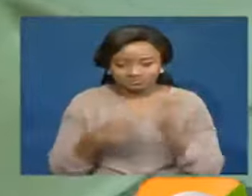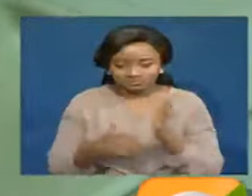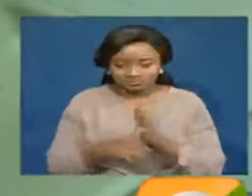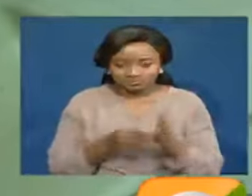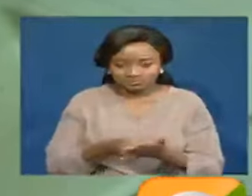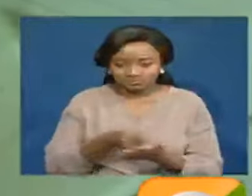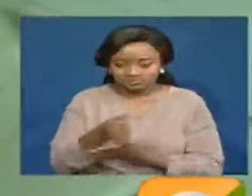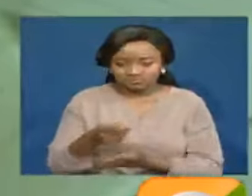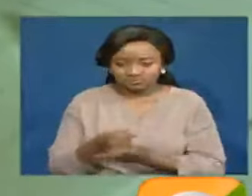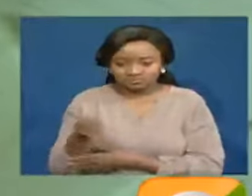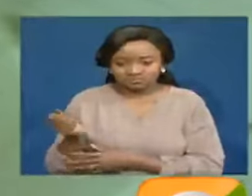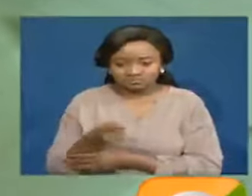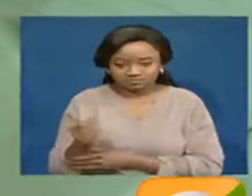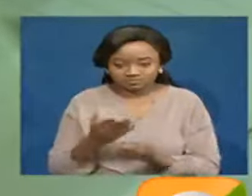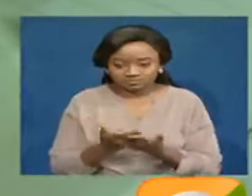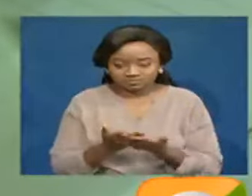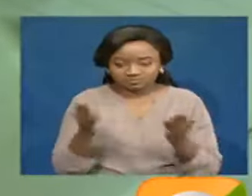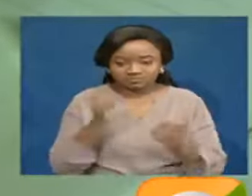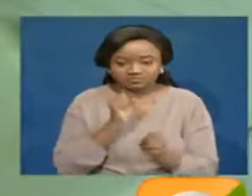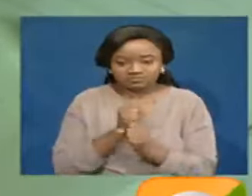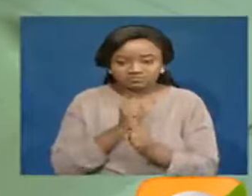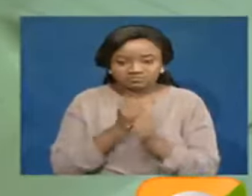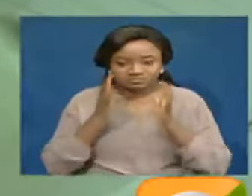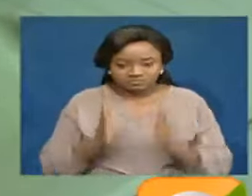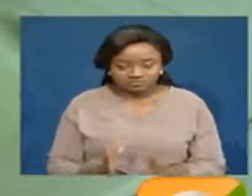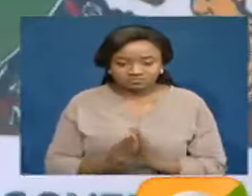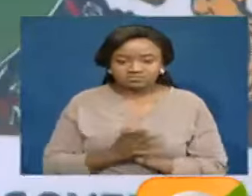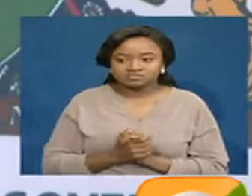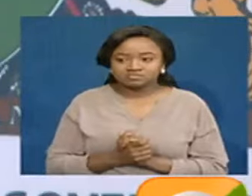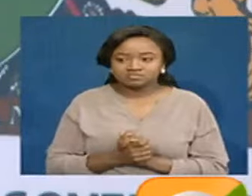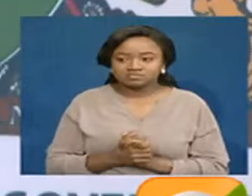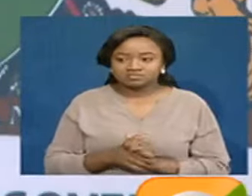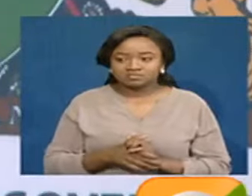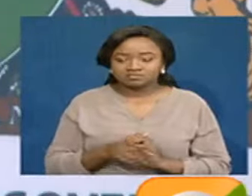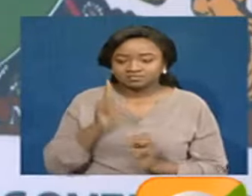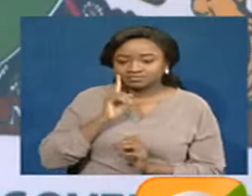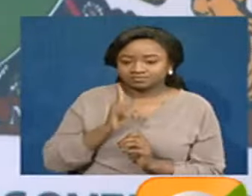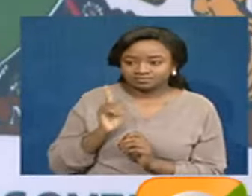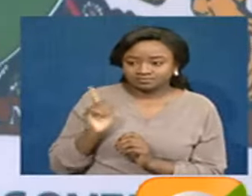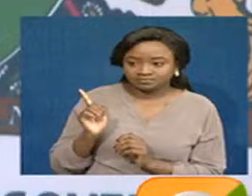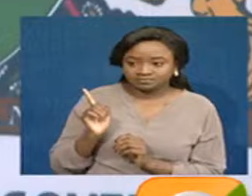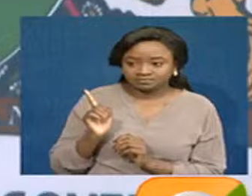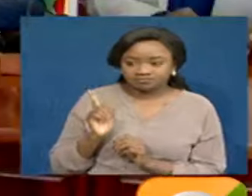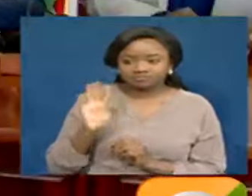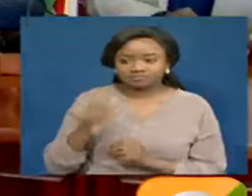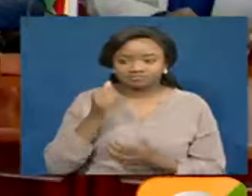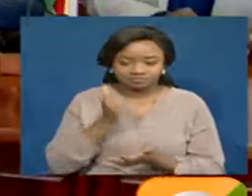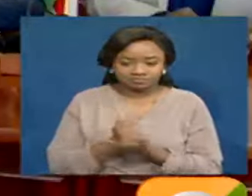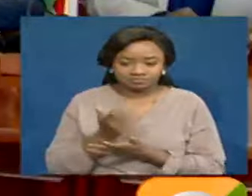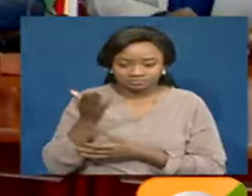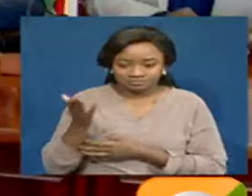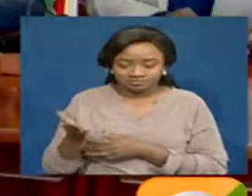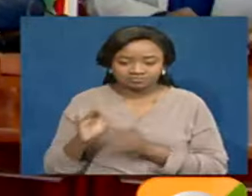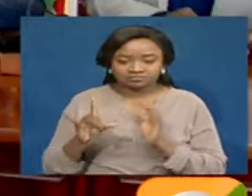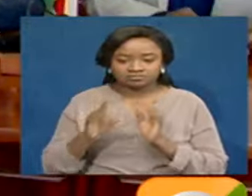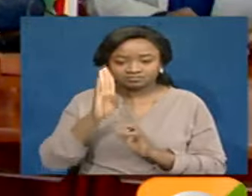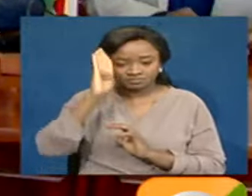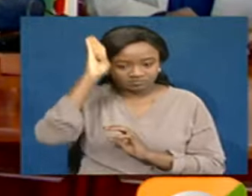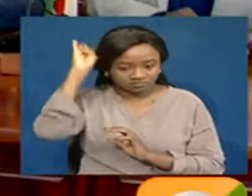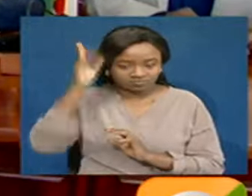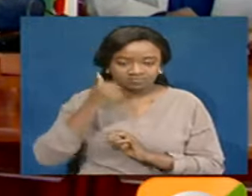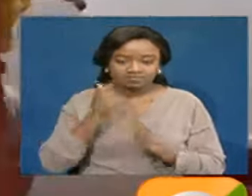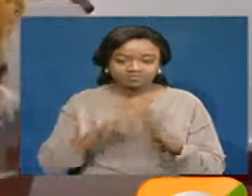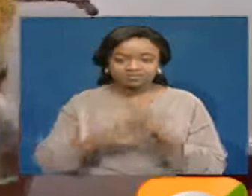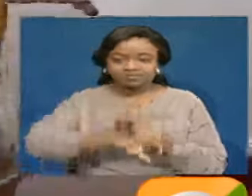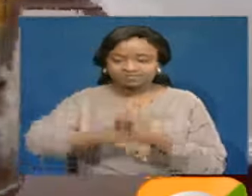na marupurupu kwa wafanyikazi wake. Kulingana na afisi ya mwanasheria mkuu, vuta ni kivute ikiendelea, kaunti zina haki